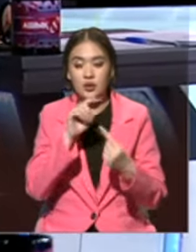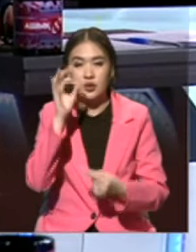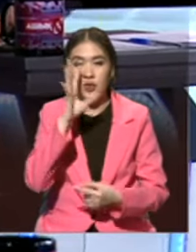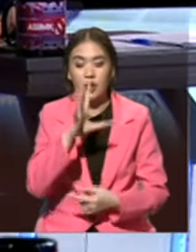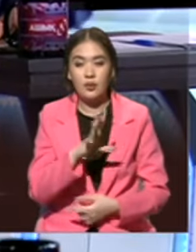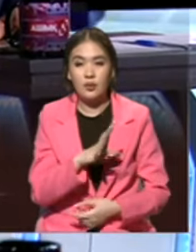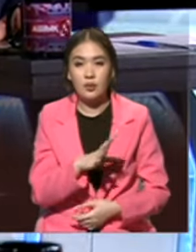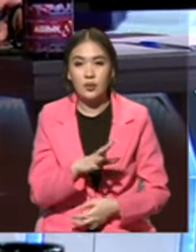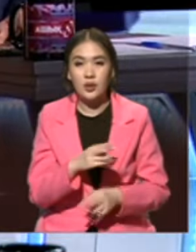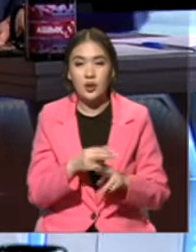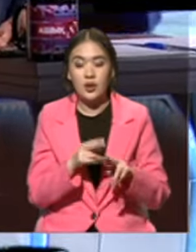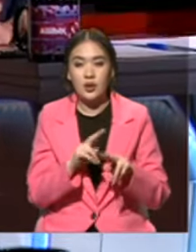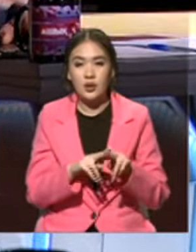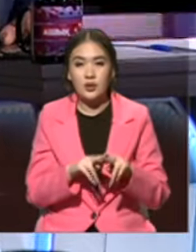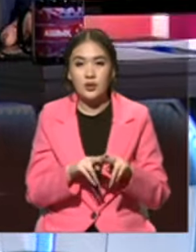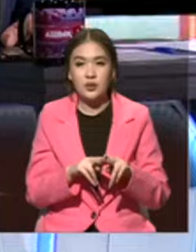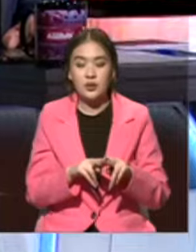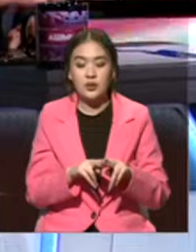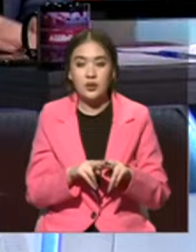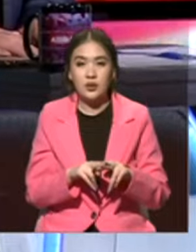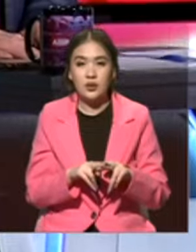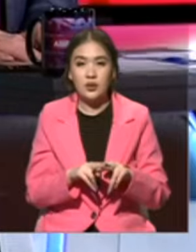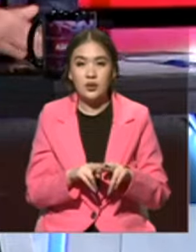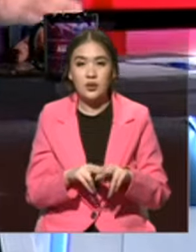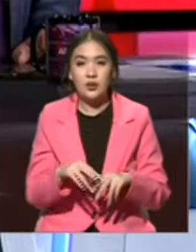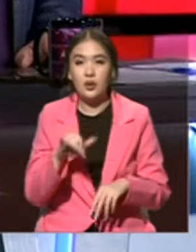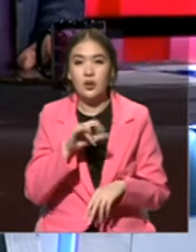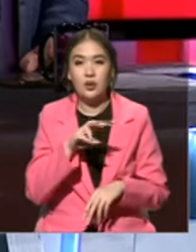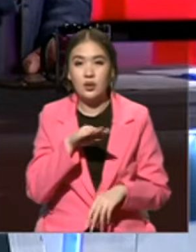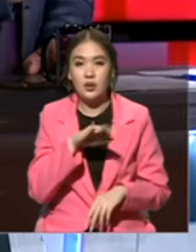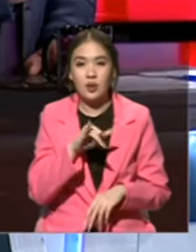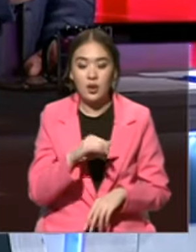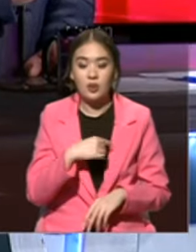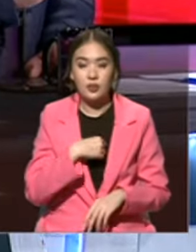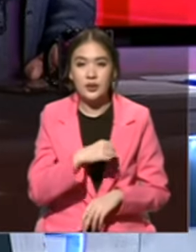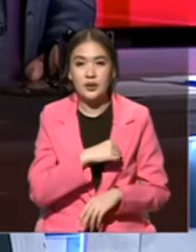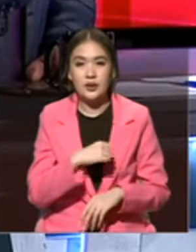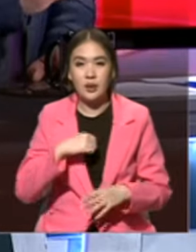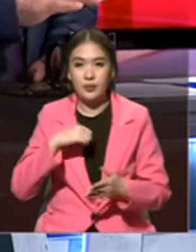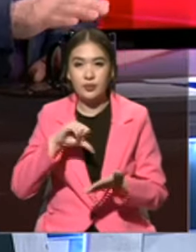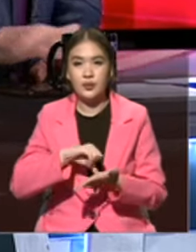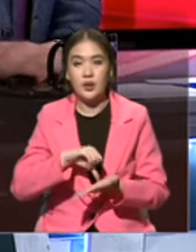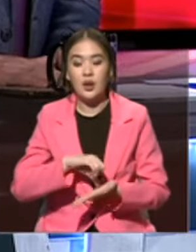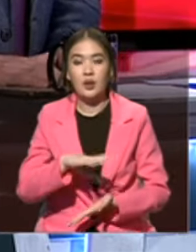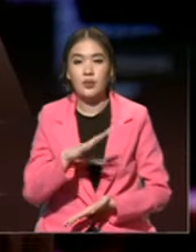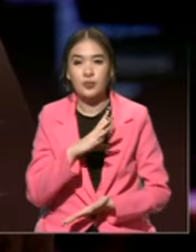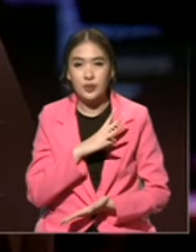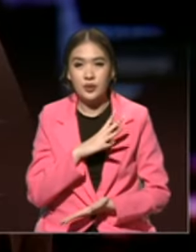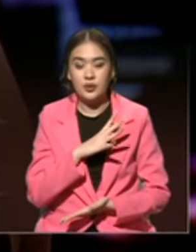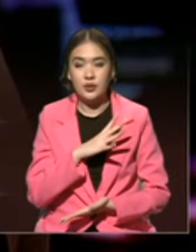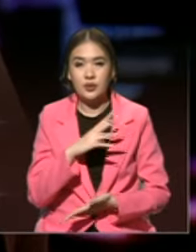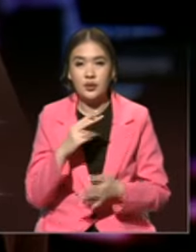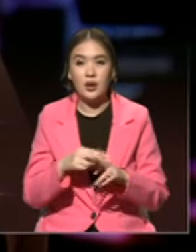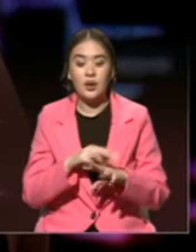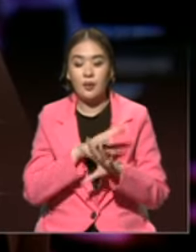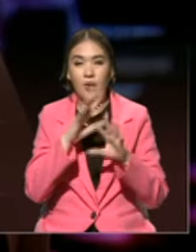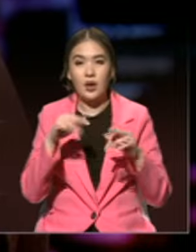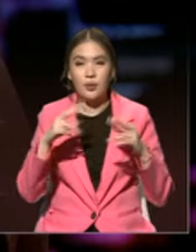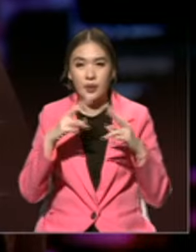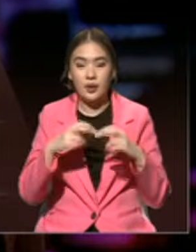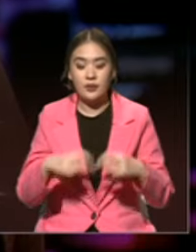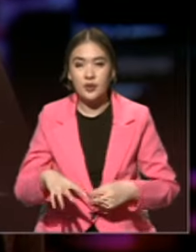болып жатырмыз, Ерекеңде болып жатыр. Ана жолы айтты ғой әкең, Ұлытау жақта мен өзім болдым, 4-5 рет болдым, бір жұмалай жүрдім, оның бәрін сараладым.